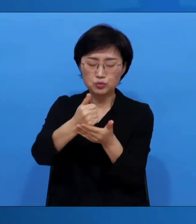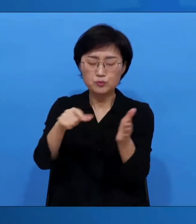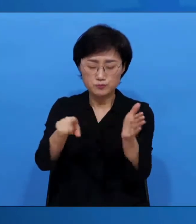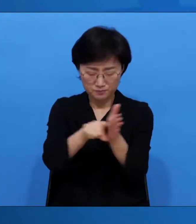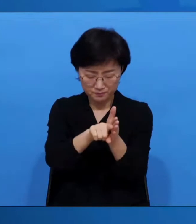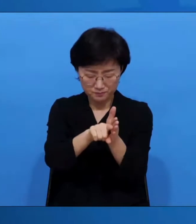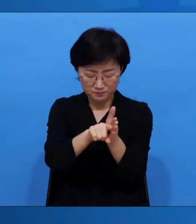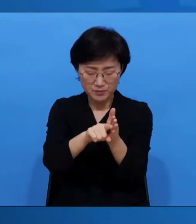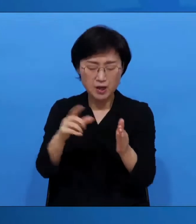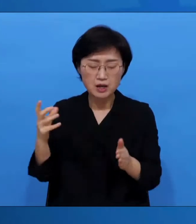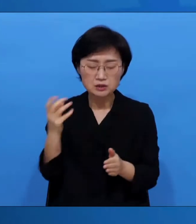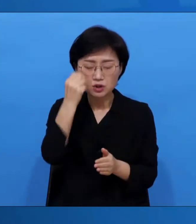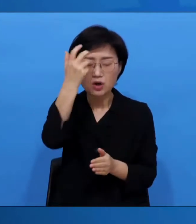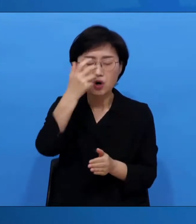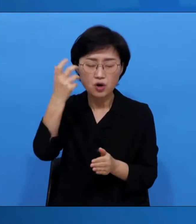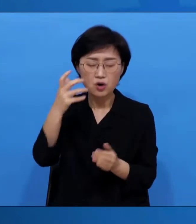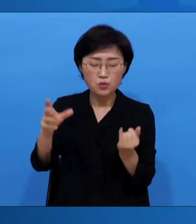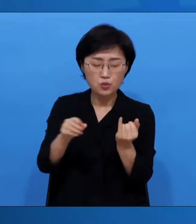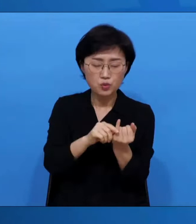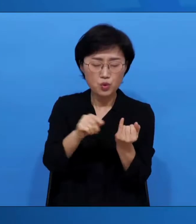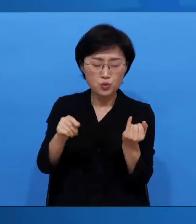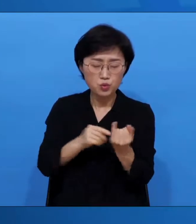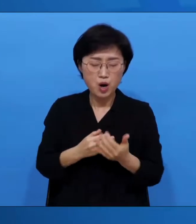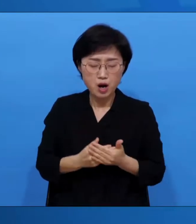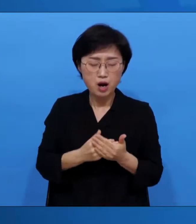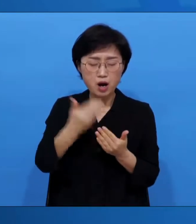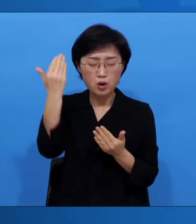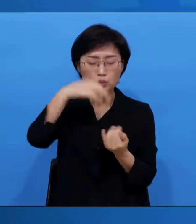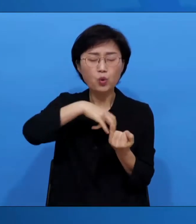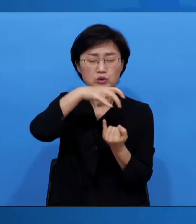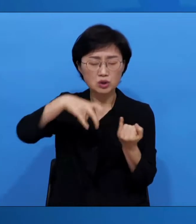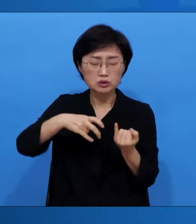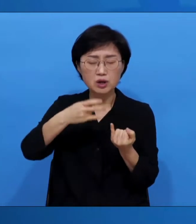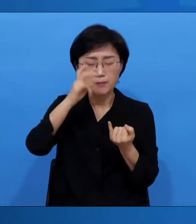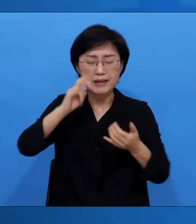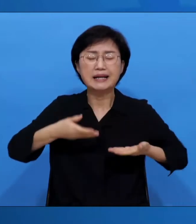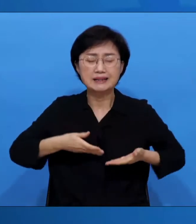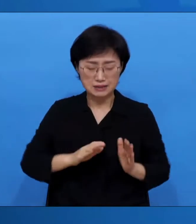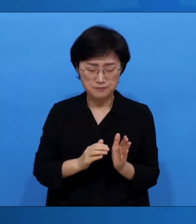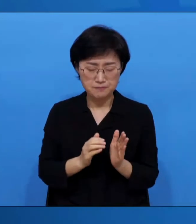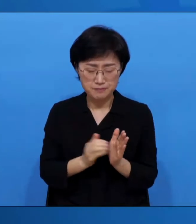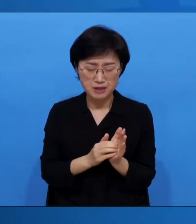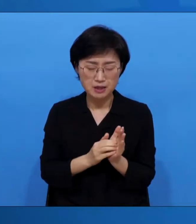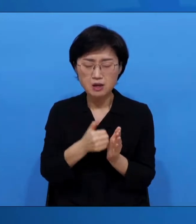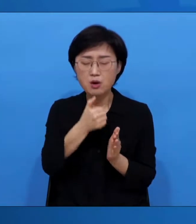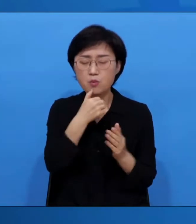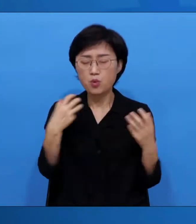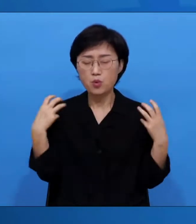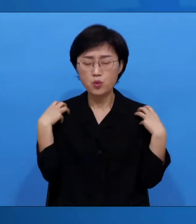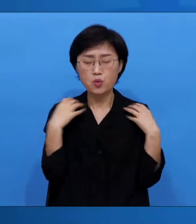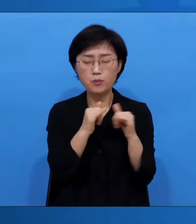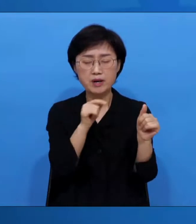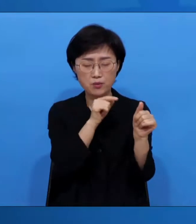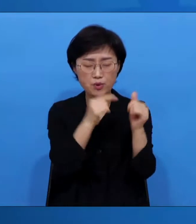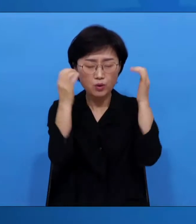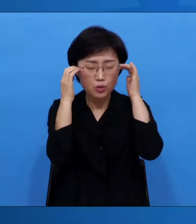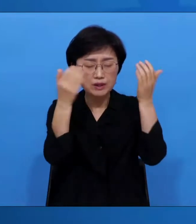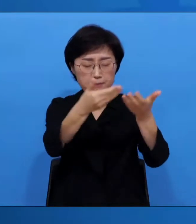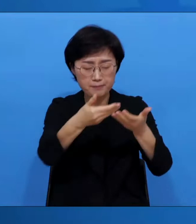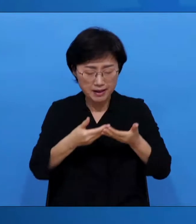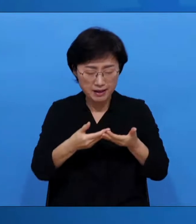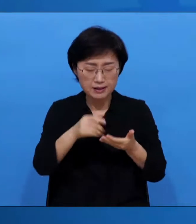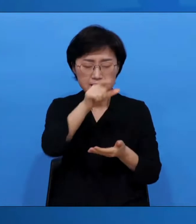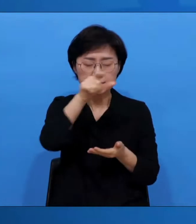그리스도를 믿사오니 이는 성령으로 잉태하사 동정녀 마리아에게 나시고 본디오 빌라도에게